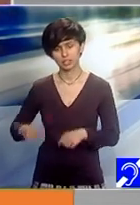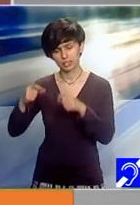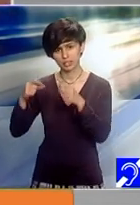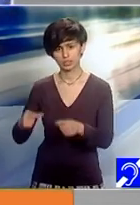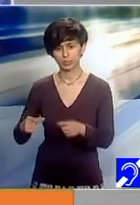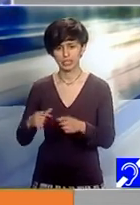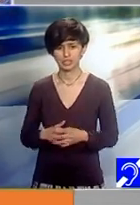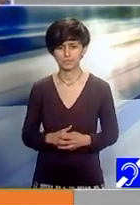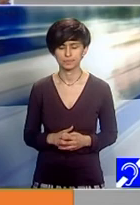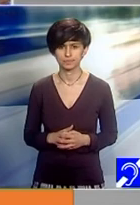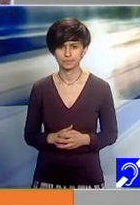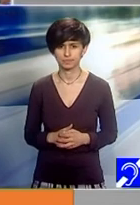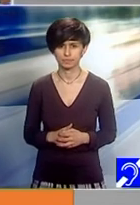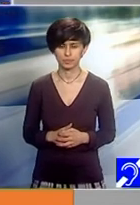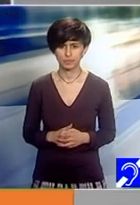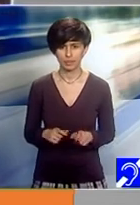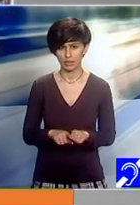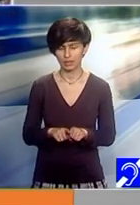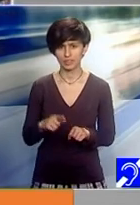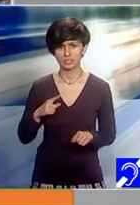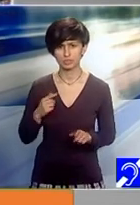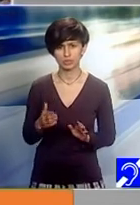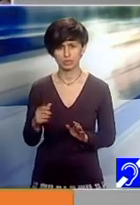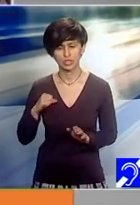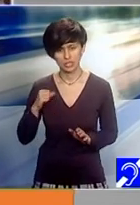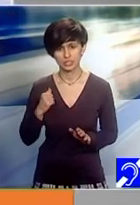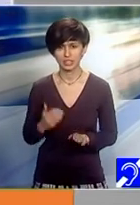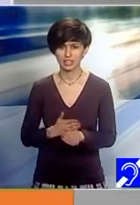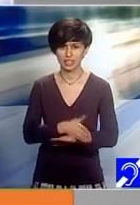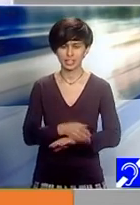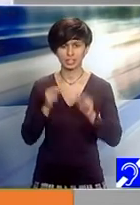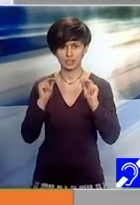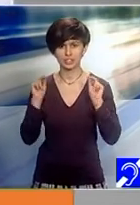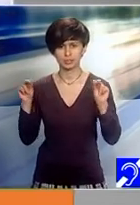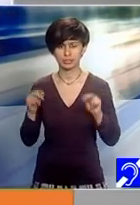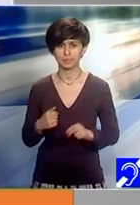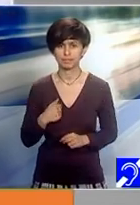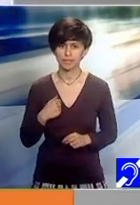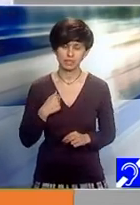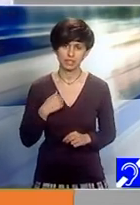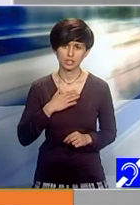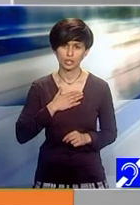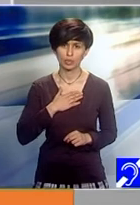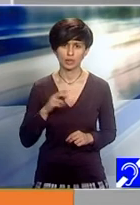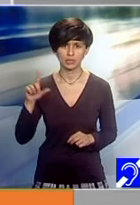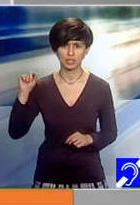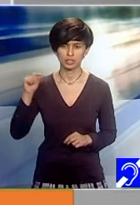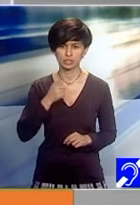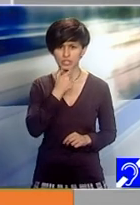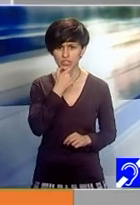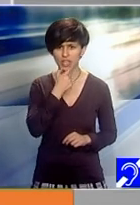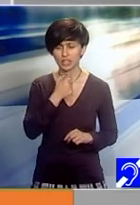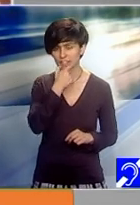și de debutanții care intră în învățământ. Eu am 20 de ani vechime în acest sistem și... Ce salariu aveți,